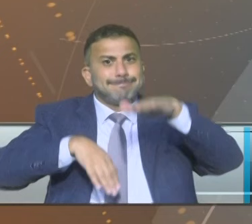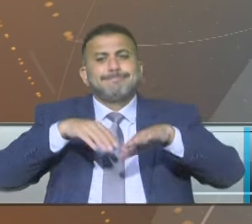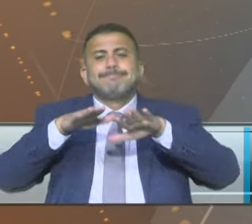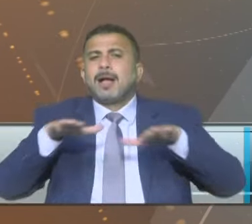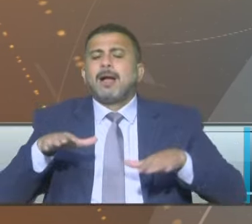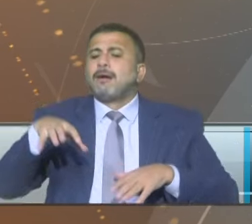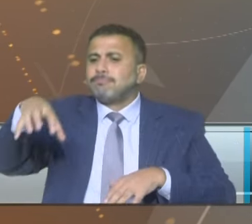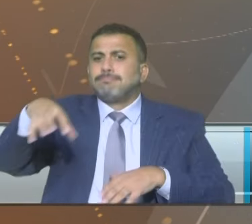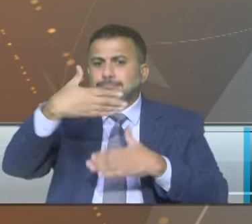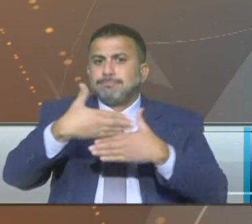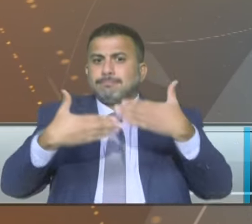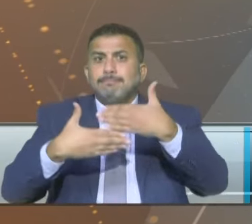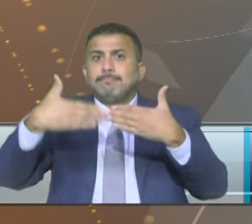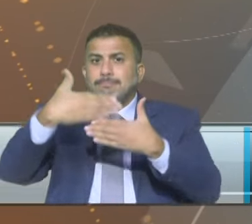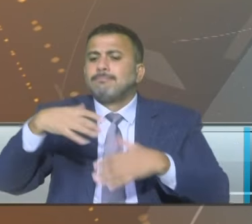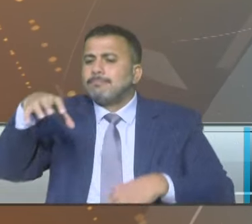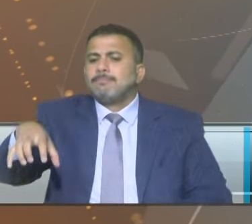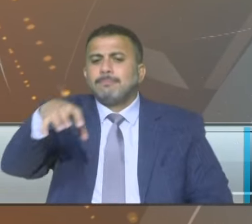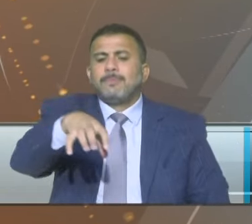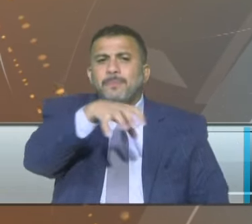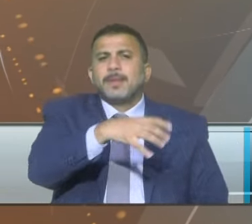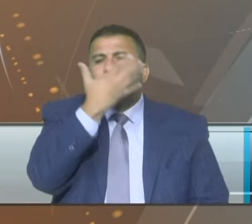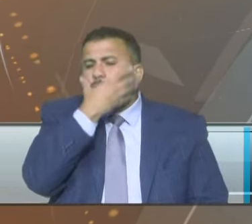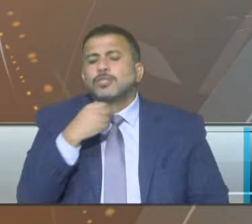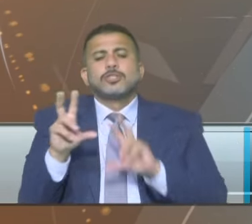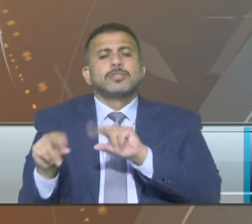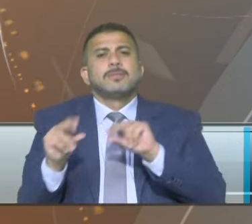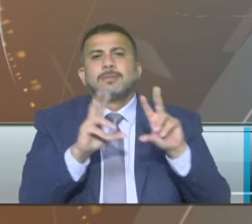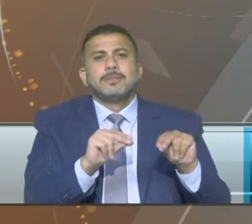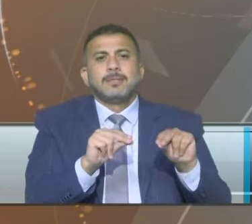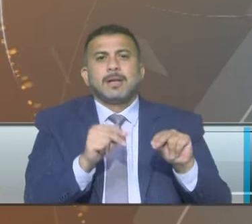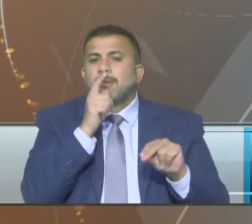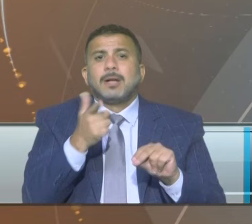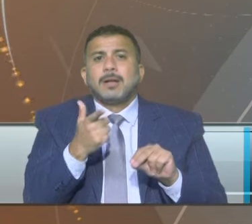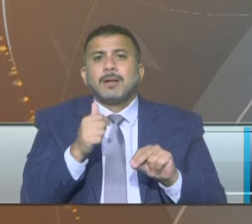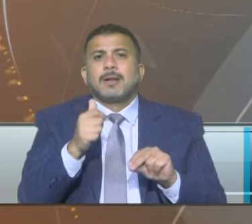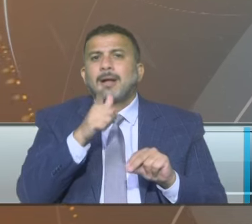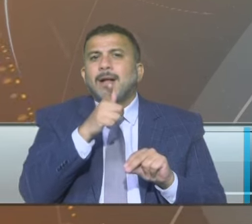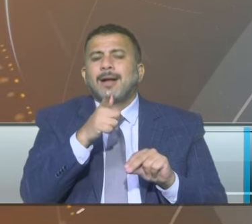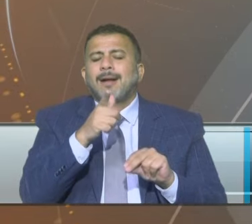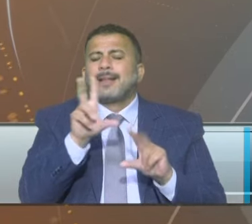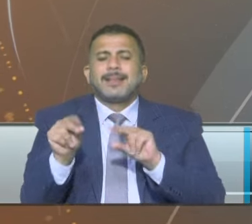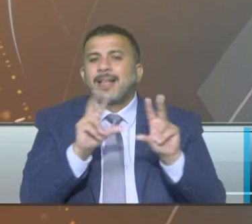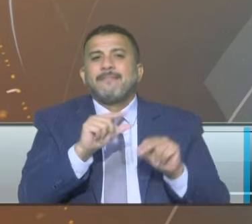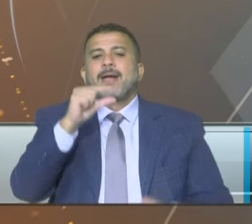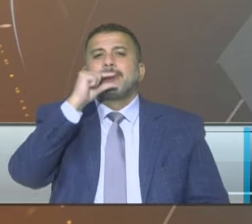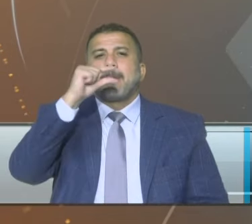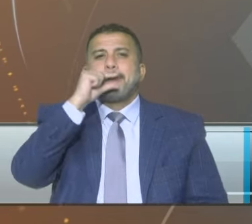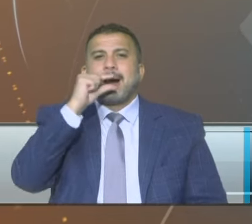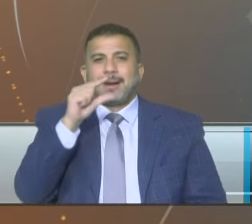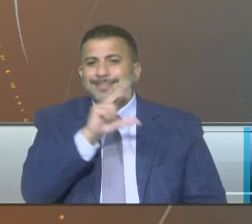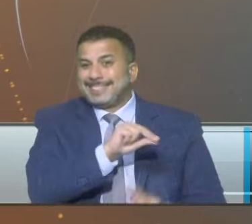الخدمات والمرافق المشابهه ل المرافق اللي تم توفيرها في مدينه دبا